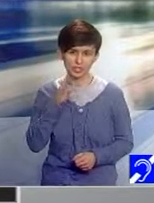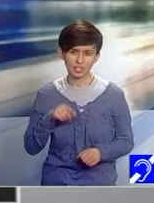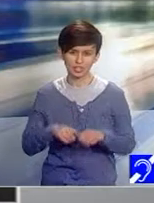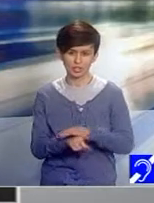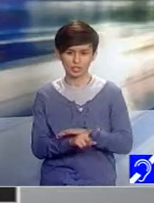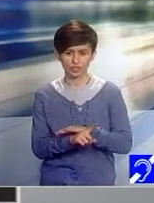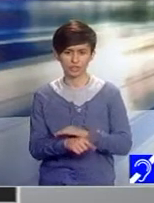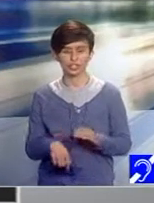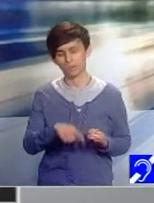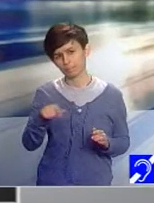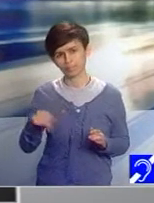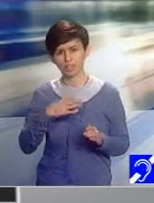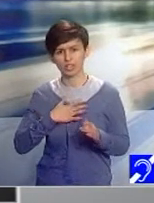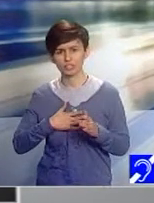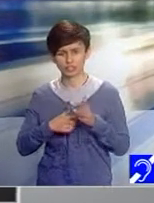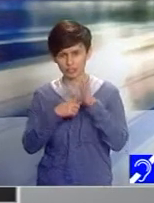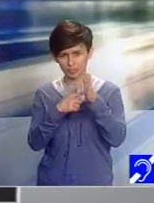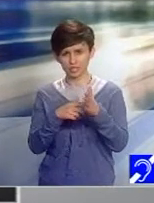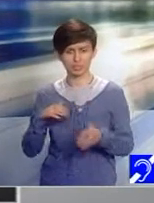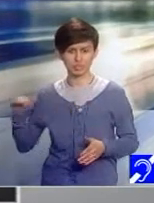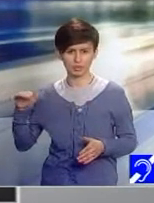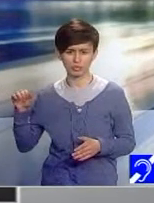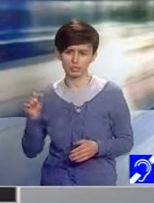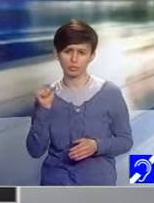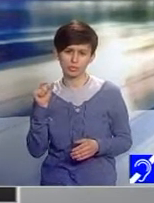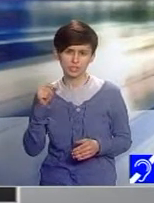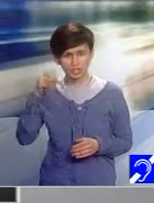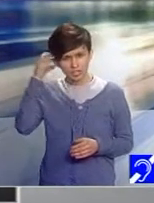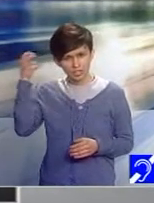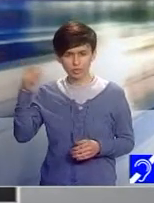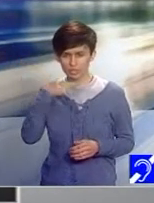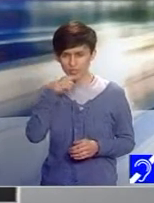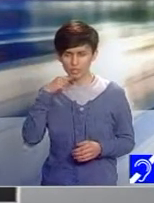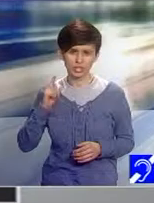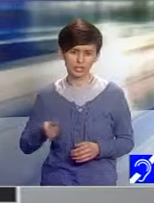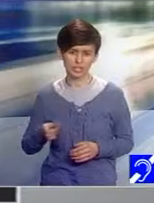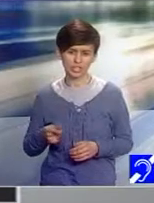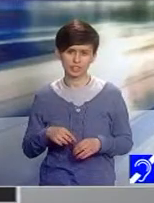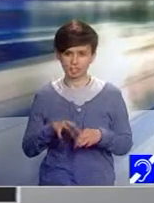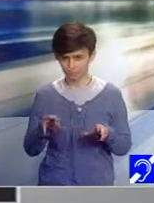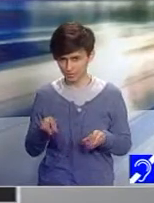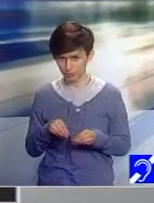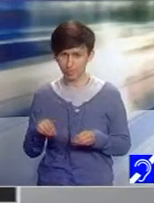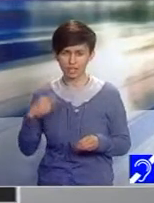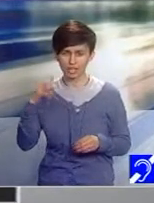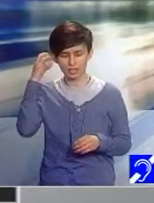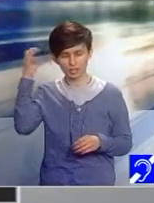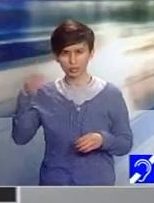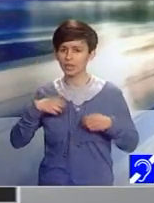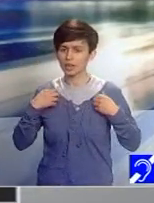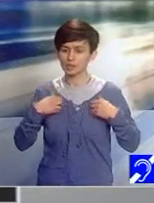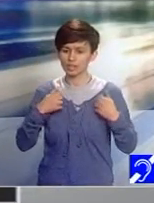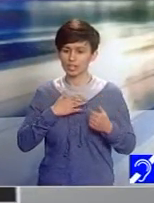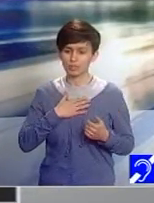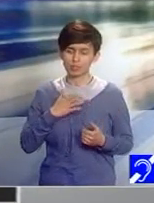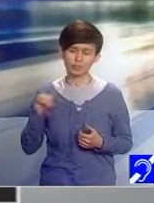să aducem în fața copiilor un pic, un crâmpei din cultura rusească, la oaltă cu celelalte culturi. Ne-am bucurat că am avut cui